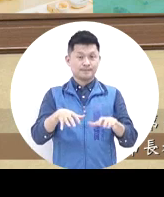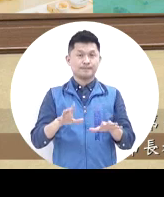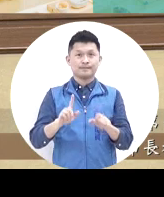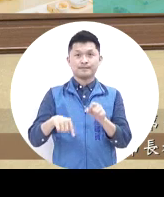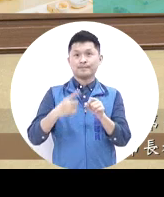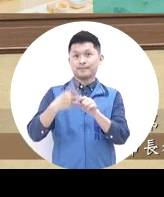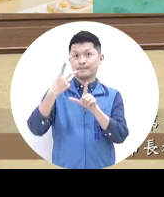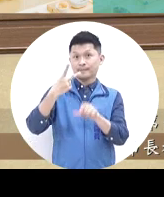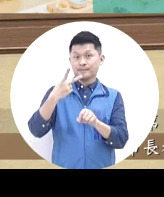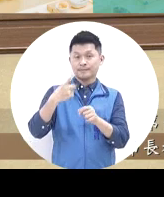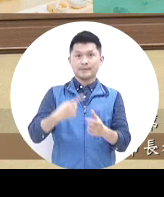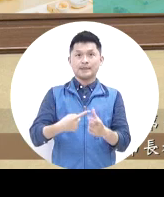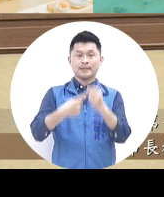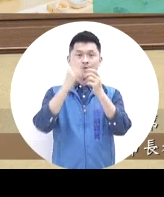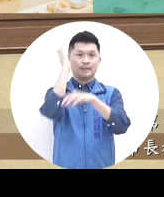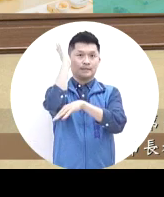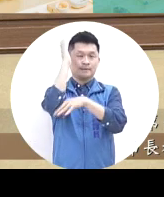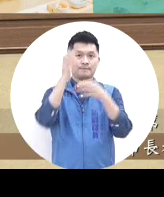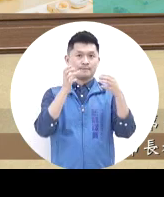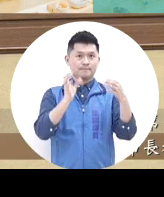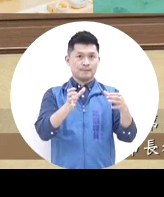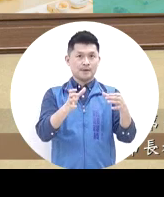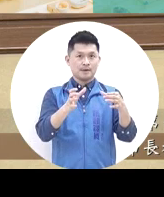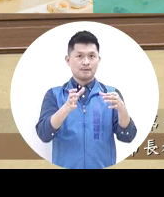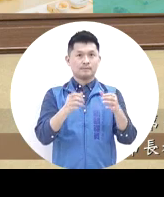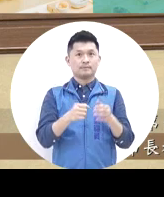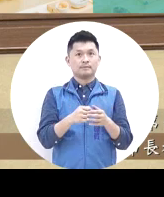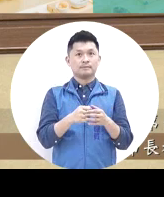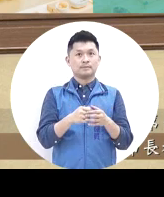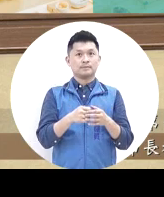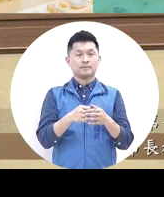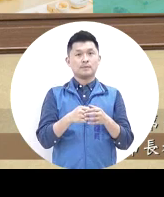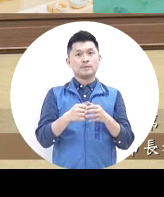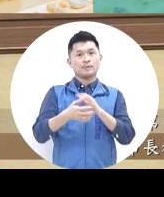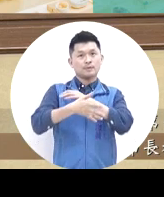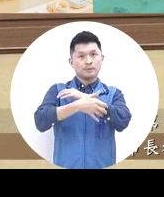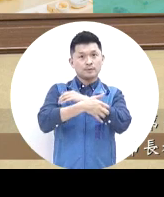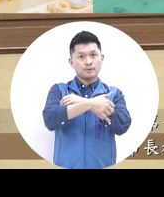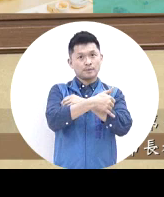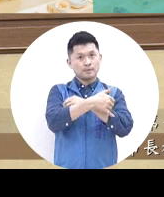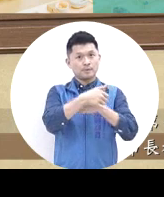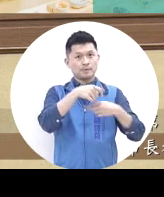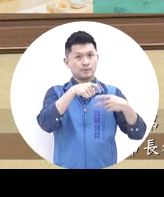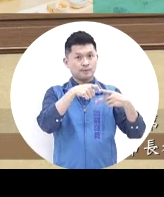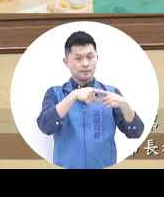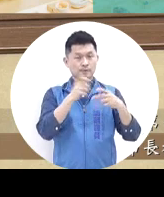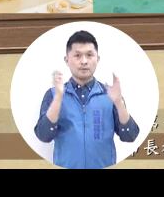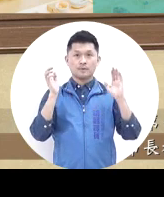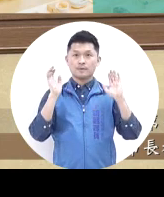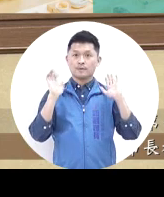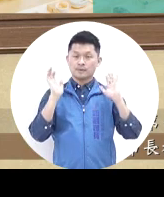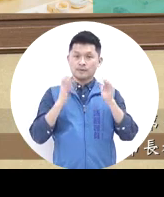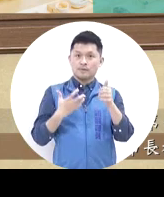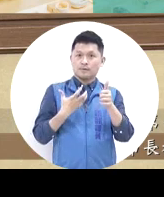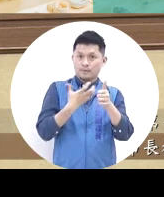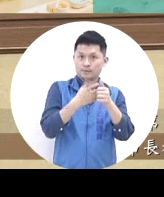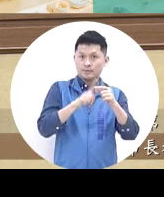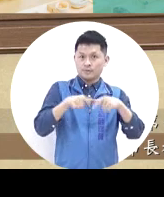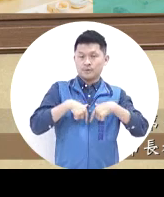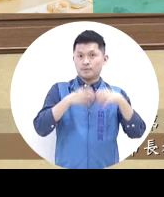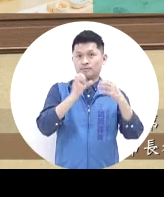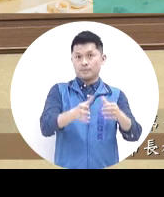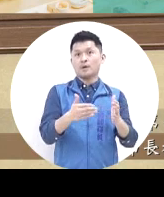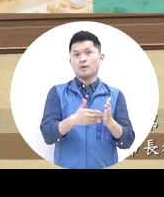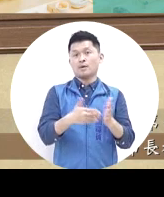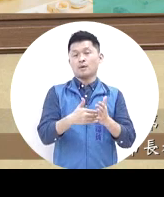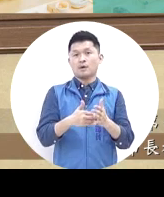的政府所办的税签署员工主理托婴中心开幕了，让我们照顾市民